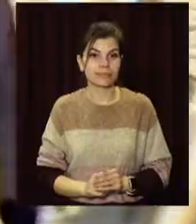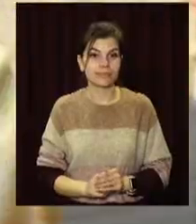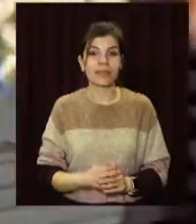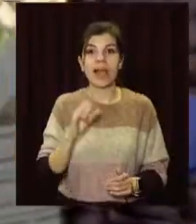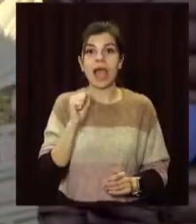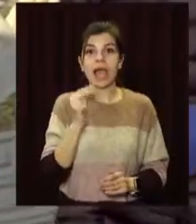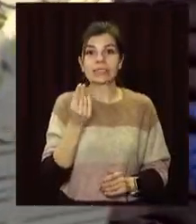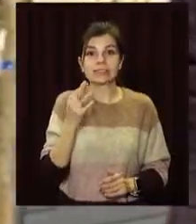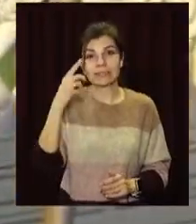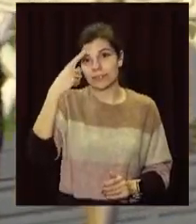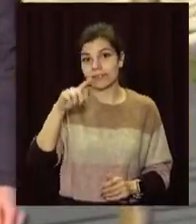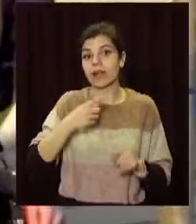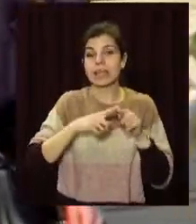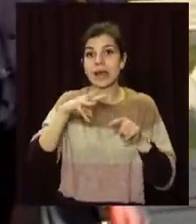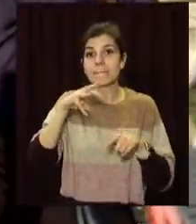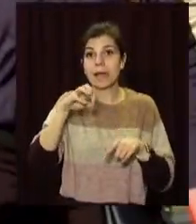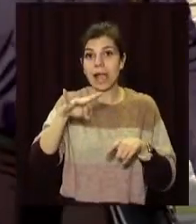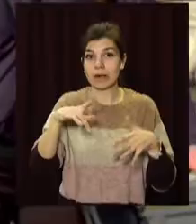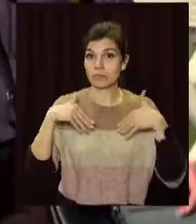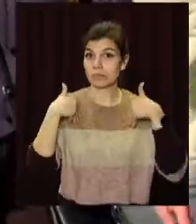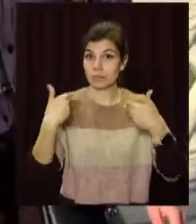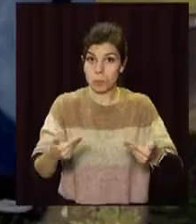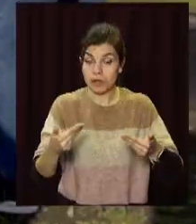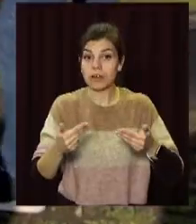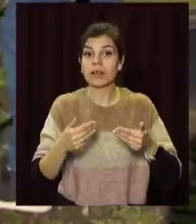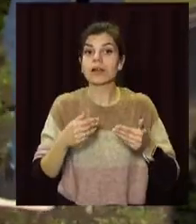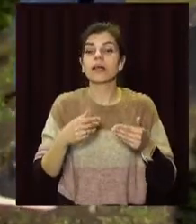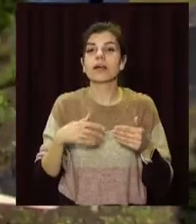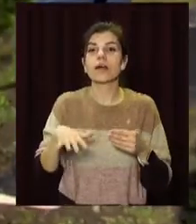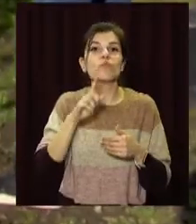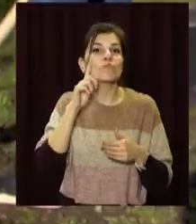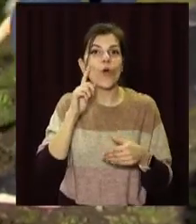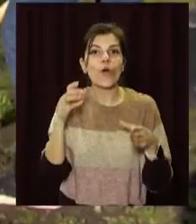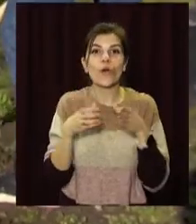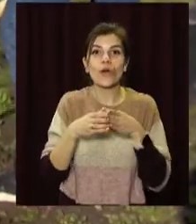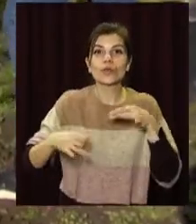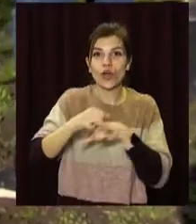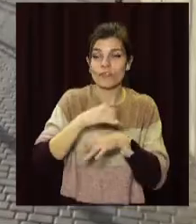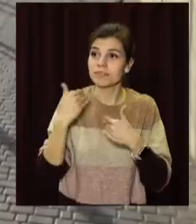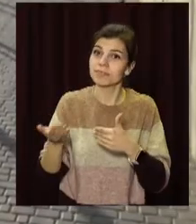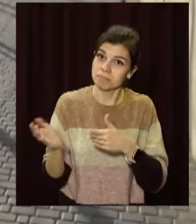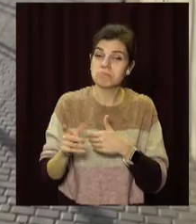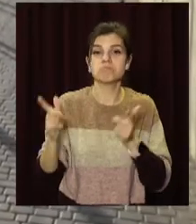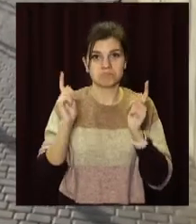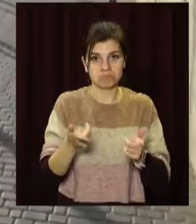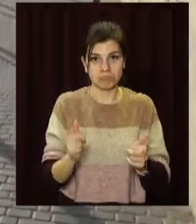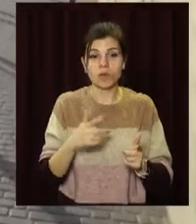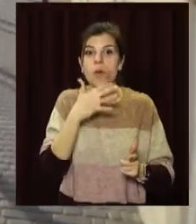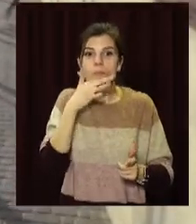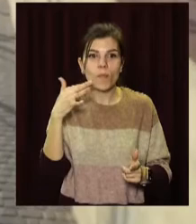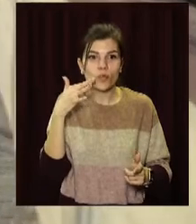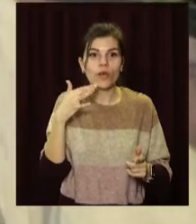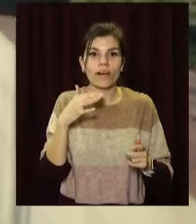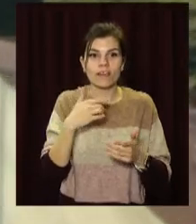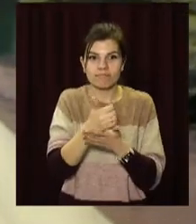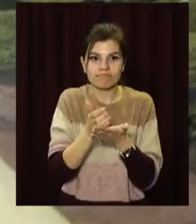Акцію влаштували міський голова Кам'янського Андрій Білоусов разом з представниками молодіжної ради. Відтепер поруч з новим